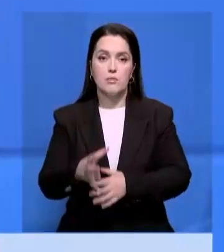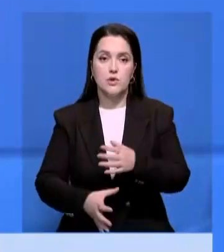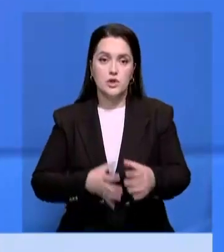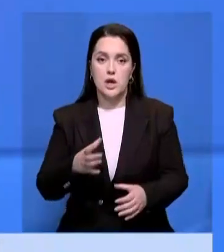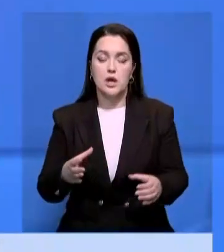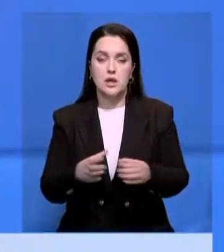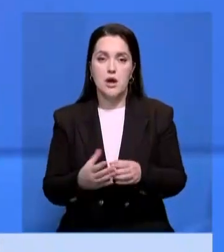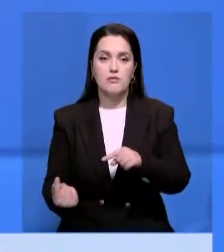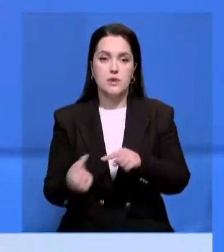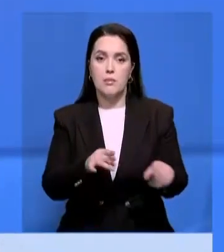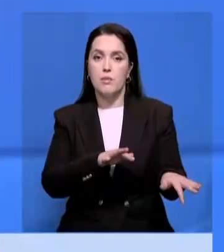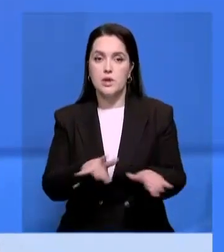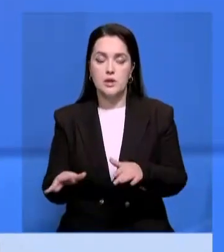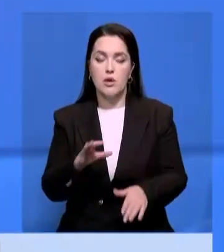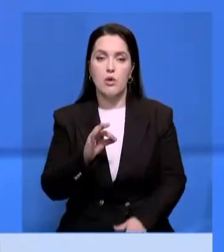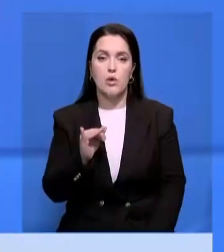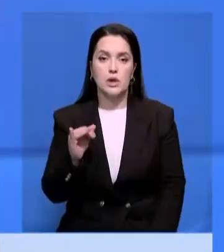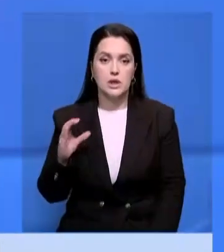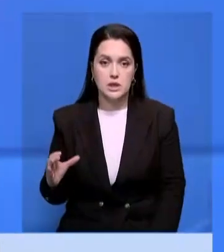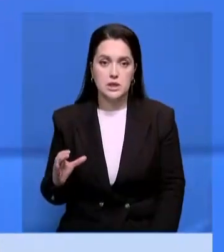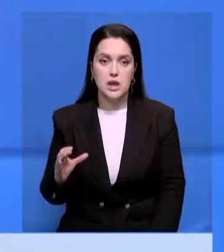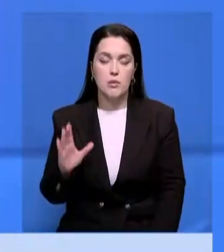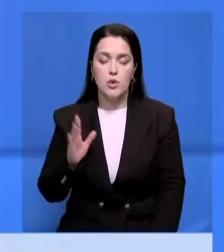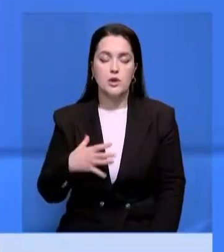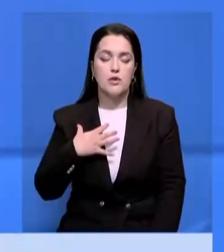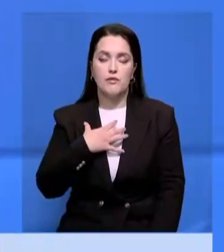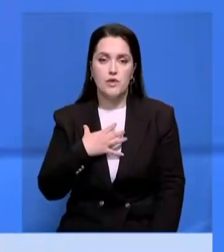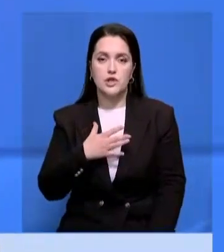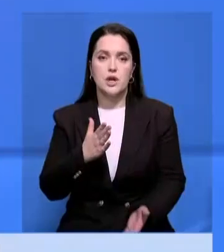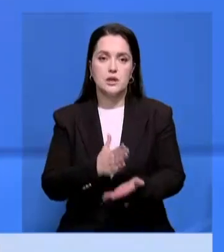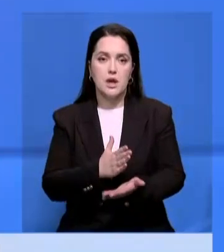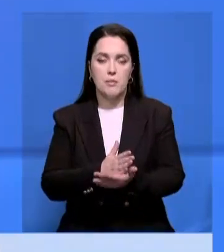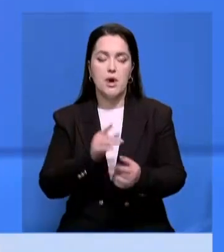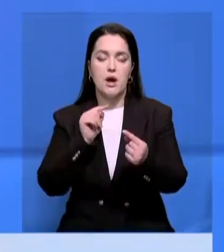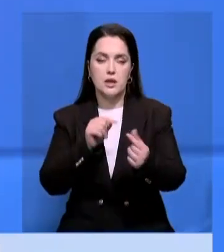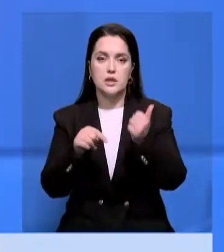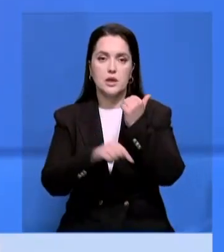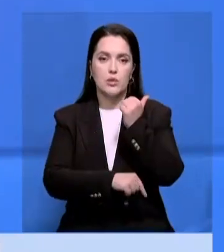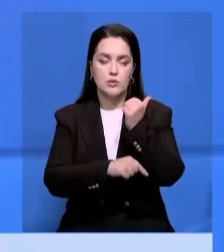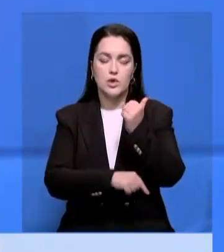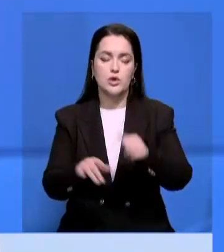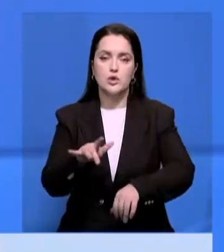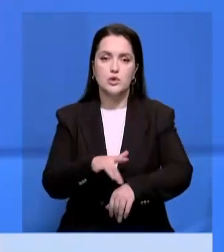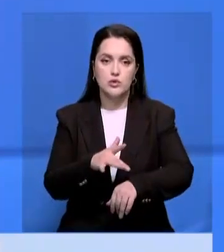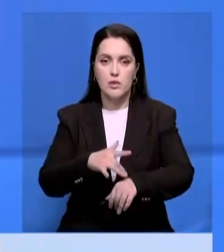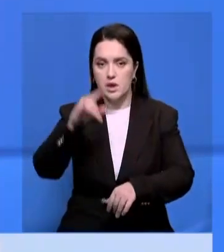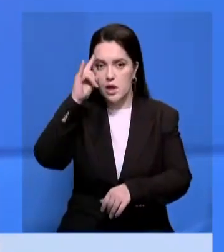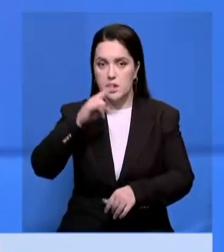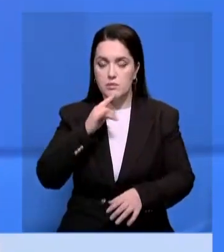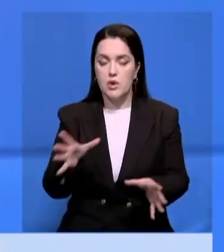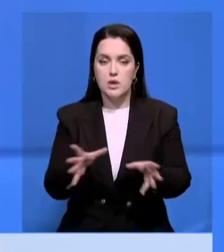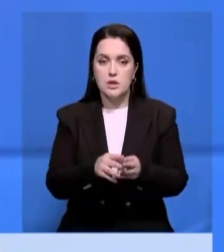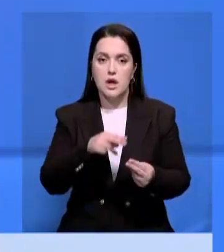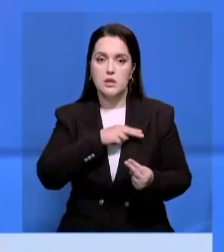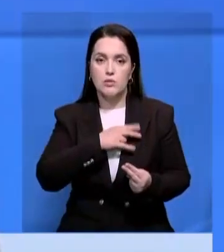международное взаимодействие в рамках оис остаётся важным направлением в работе антикоррупционной службы Казахстана сотрудничество направлено на